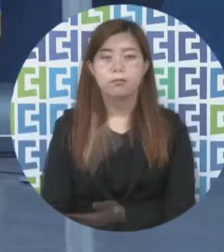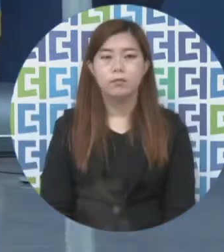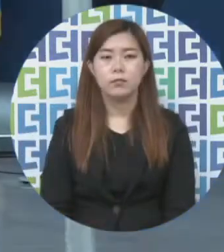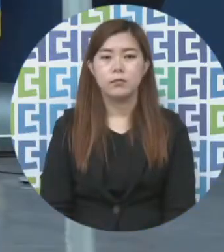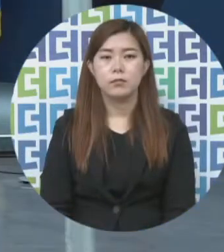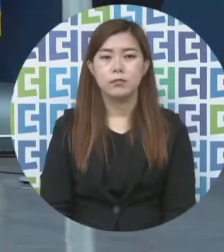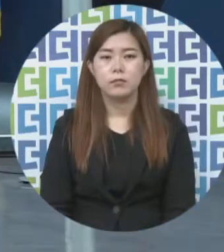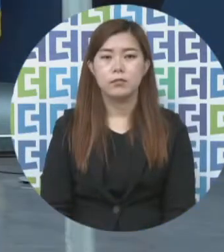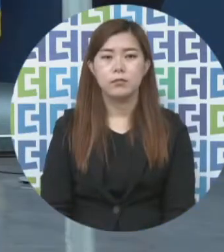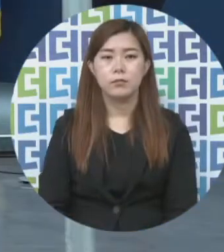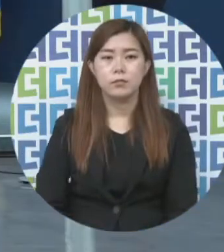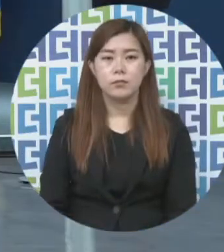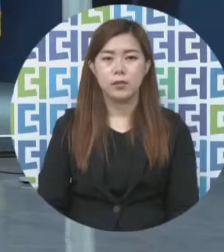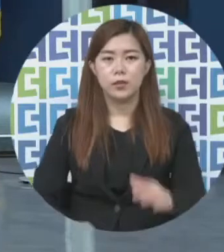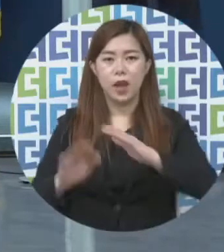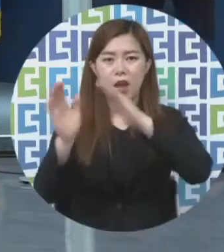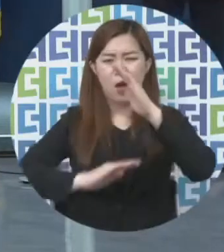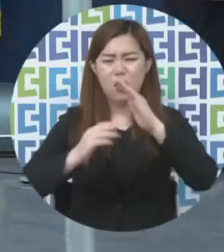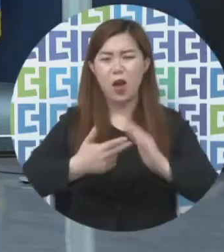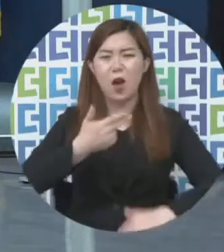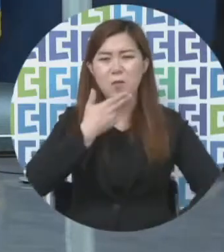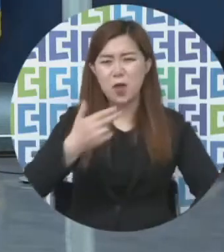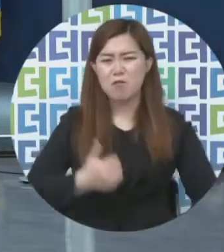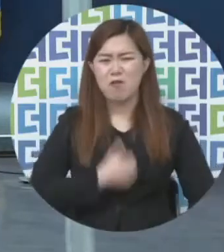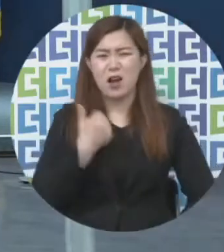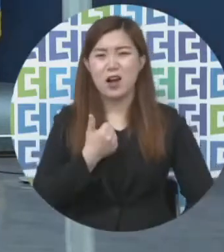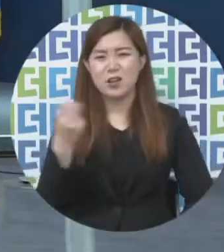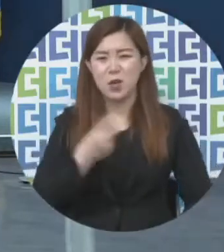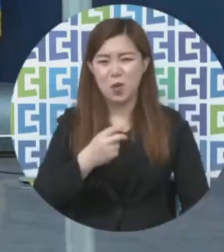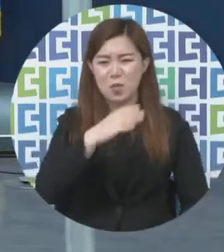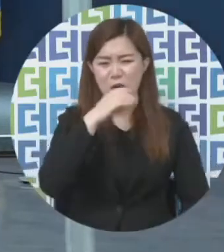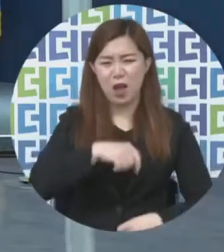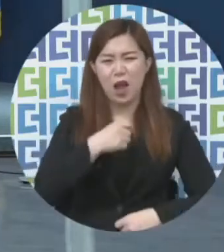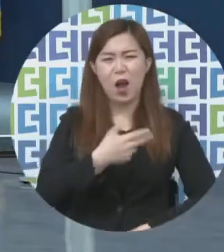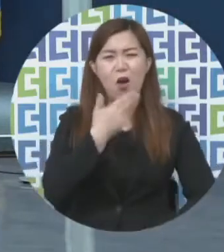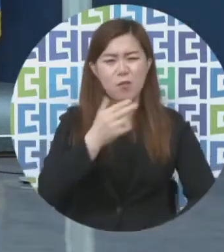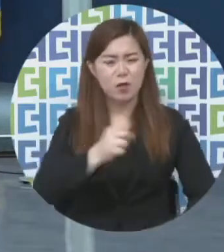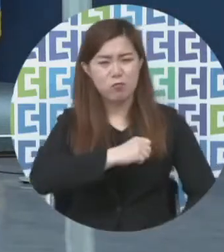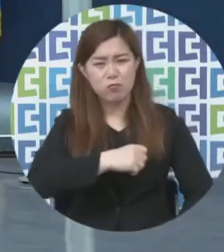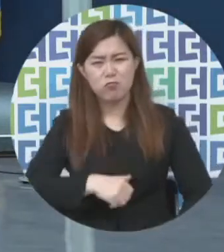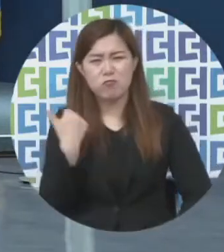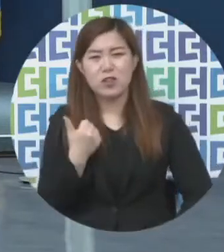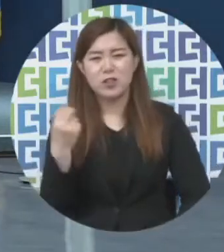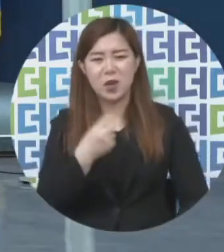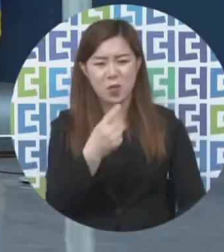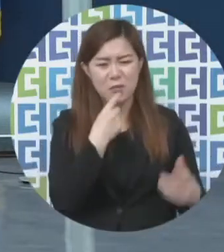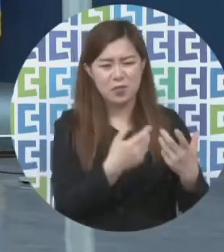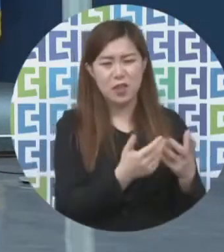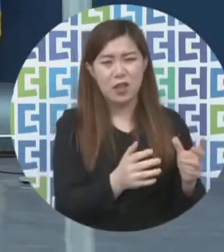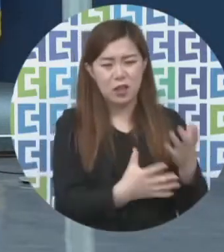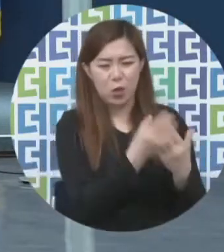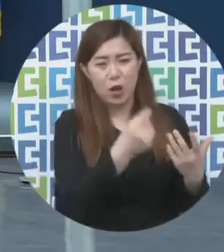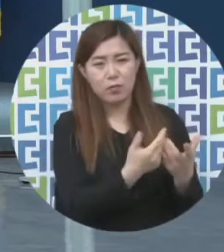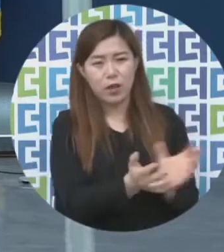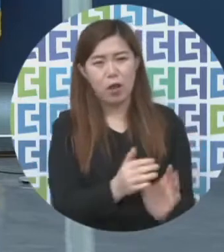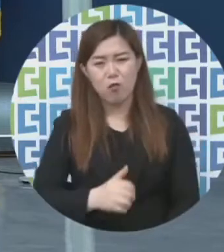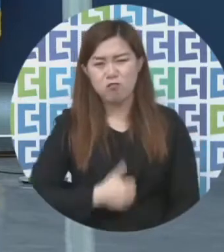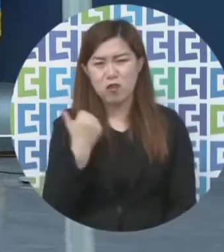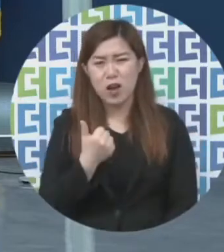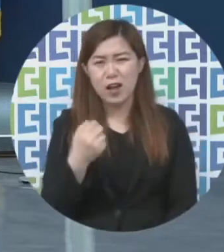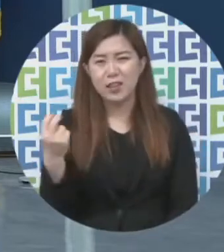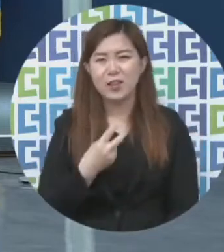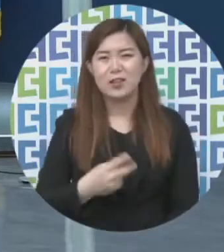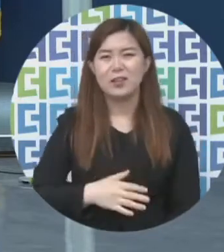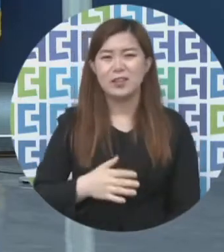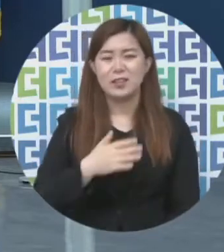하죠. 불공정의 욱, 불의의 욱, 민통당의 더 욱, 그리고 정광훈의